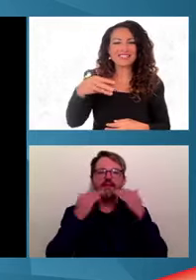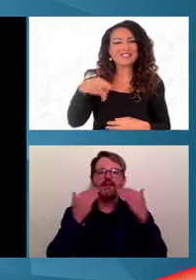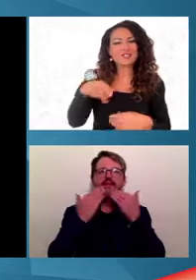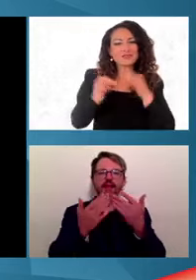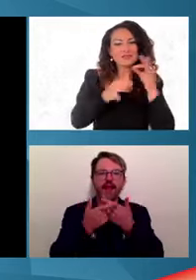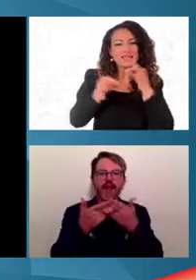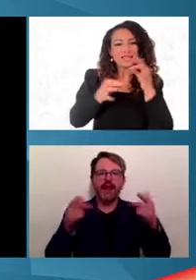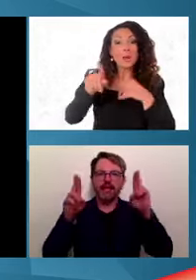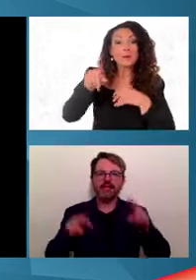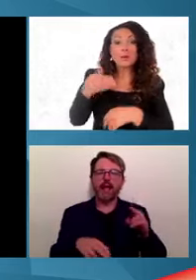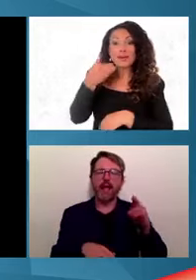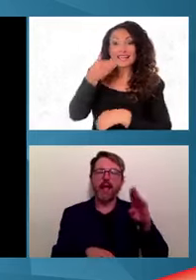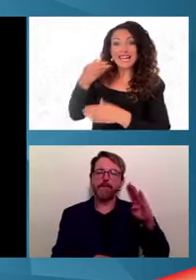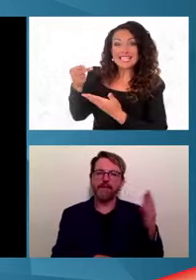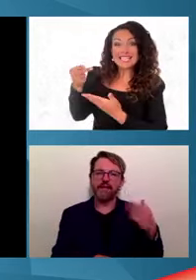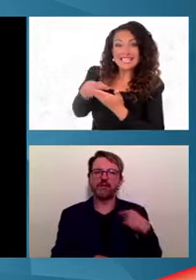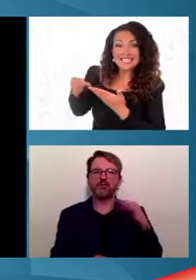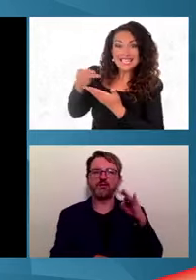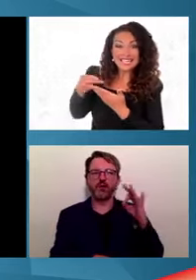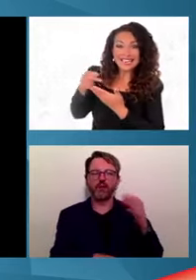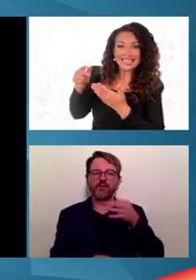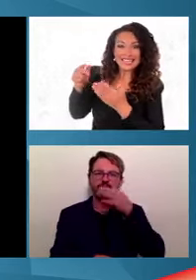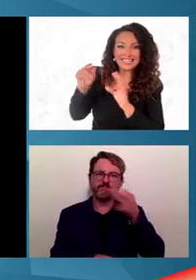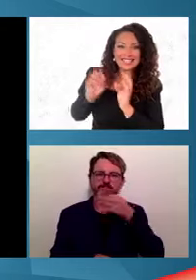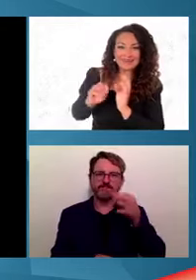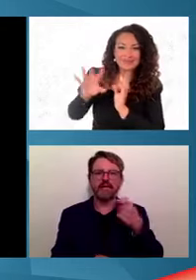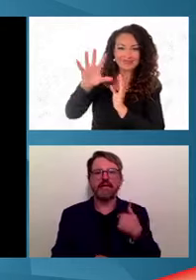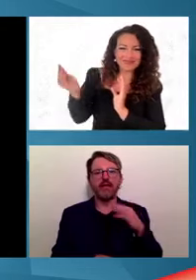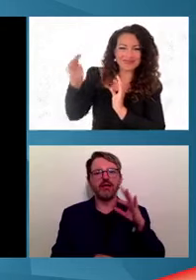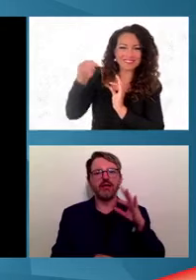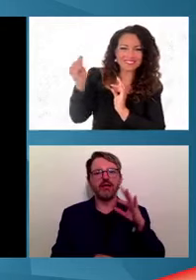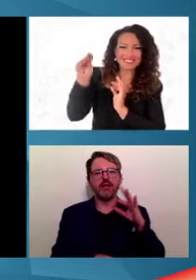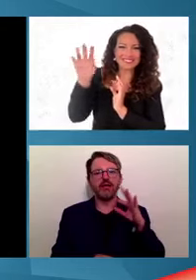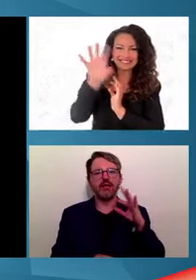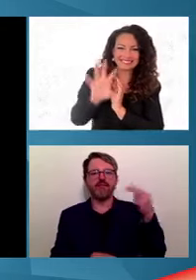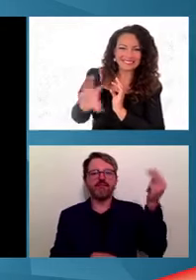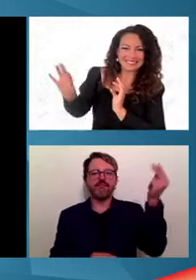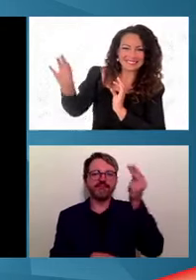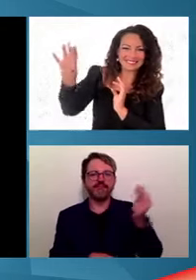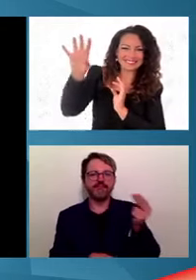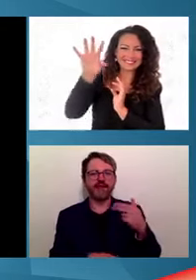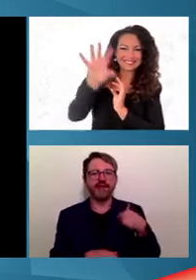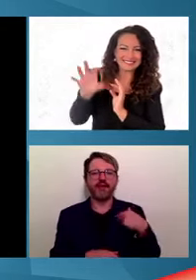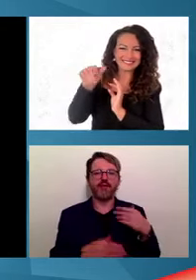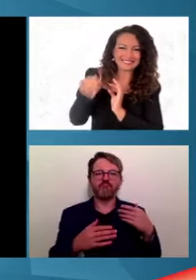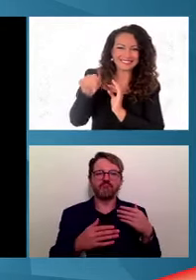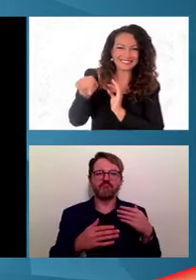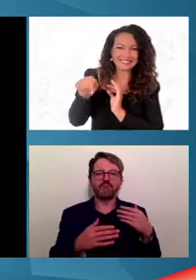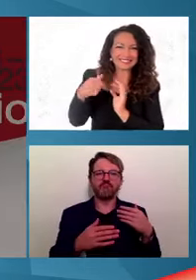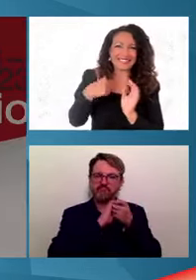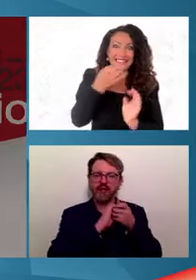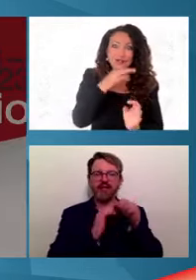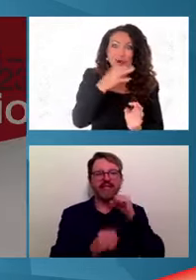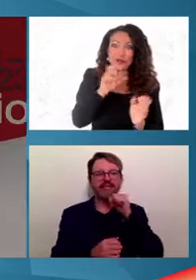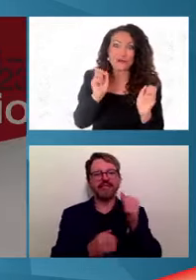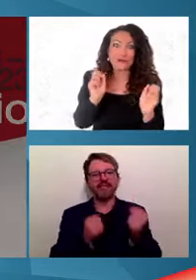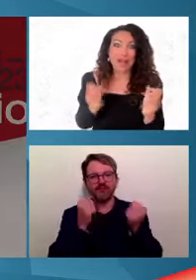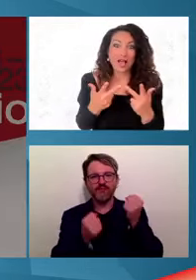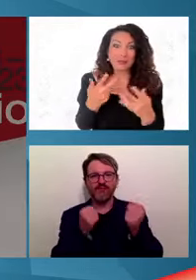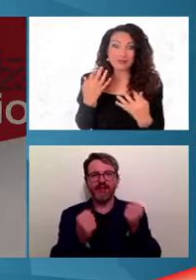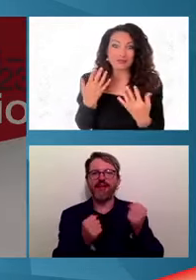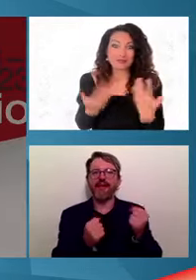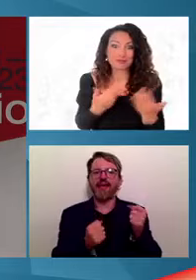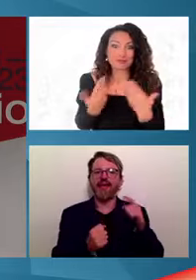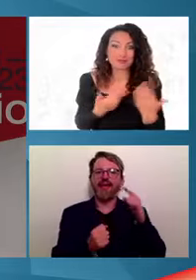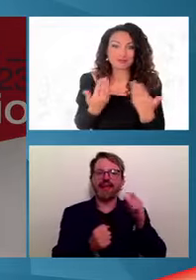una sfida seguire diciamo, il discorso in questa velocità. Qualcuno si chiederà